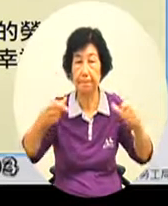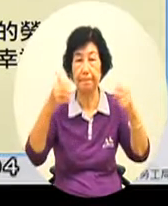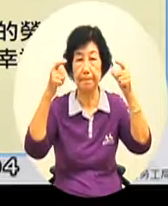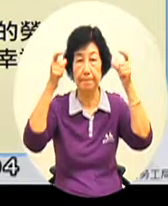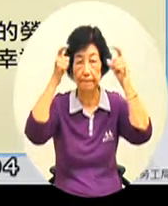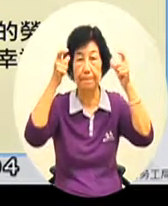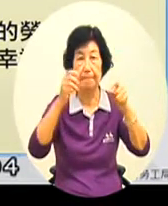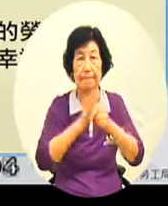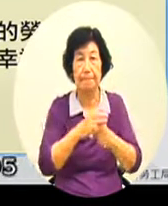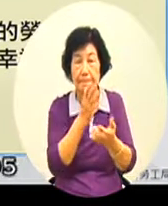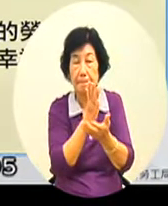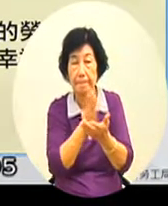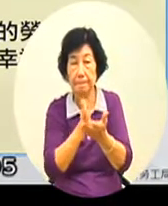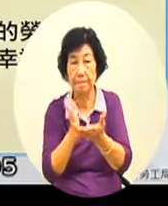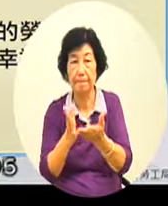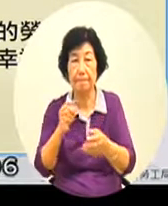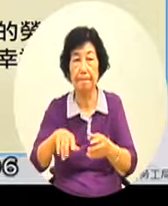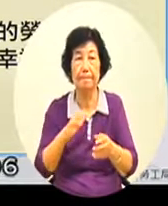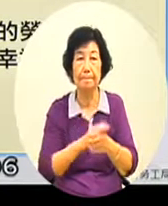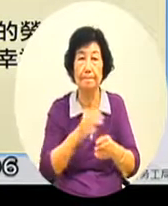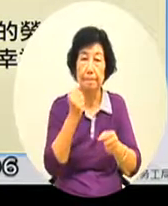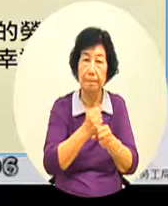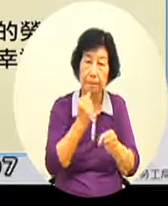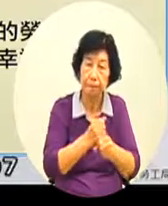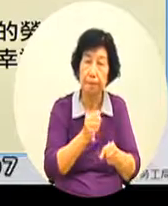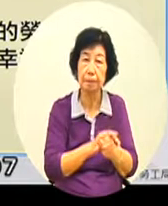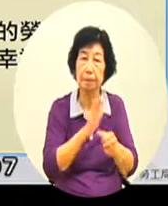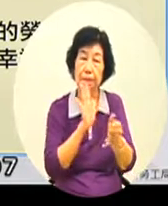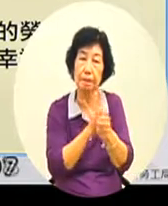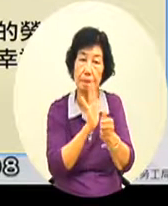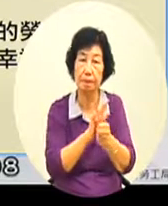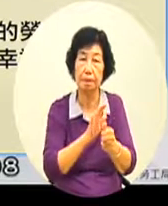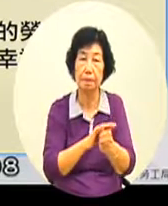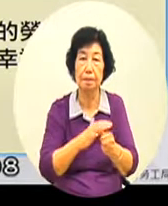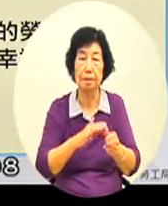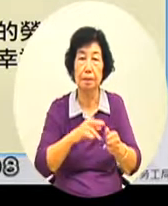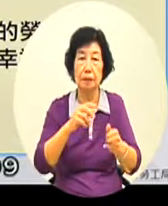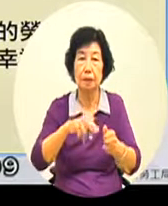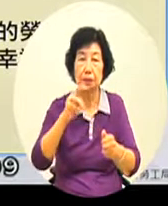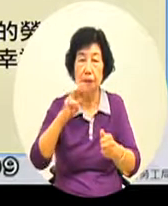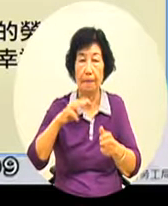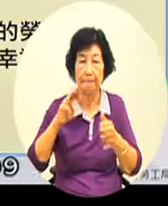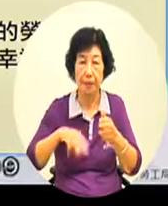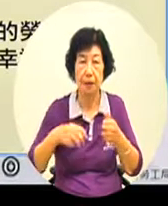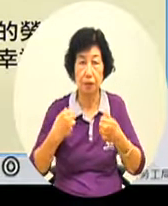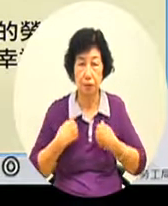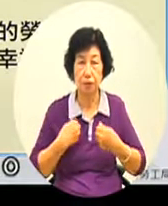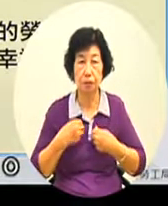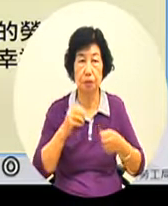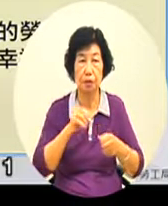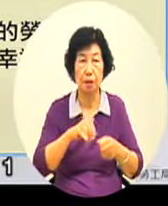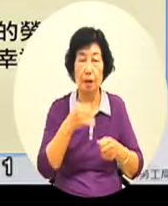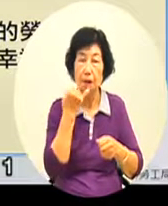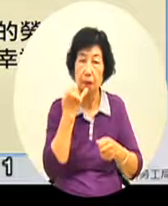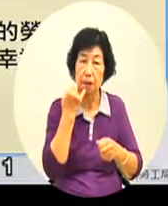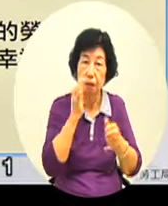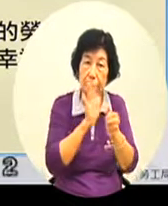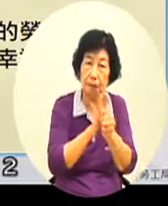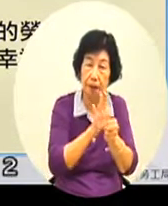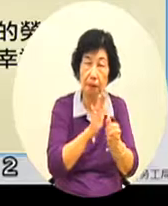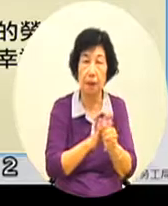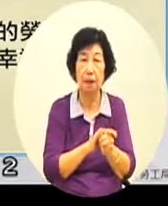特性，依照他们的职类需求推动人才培训，并且透过了宣导跟检查提升劳动环境，期